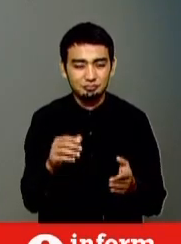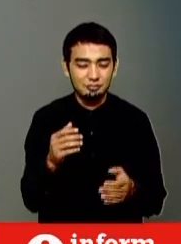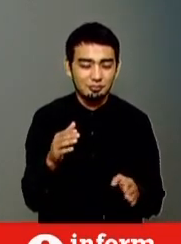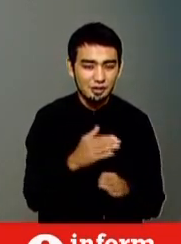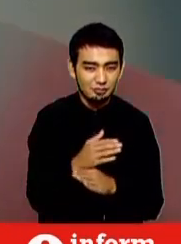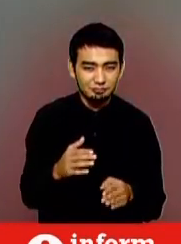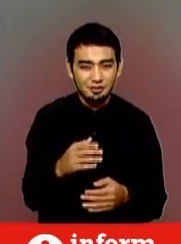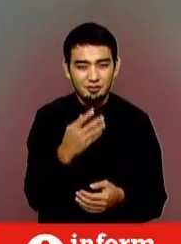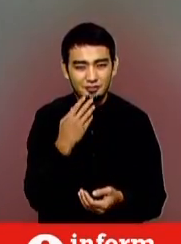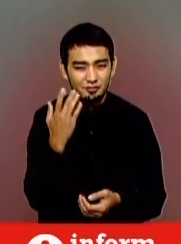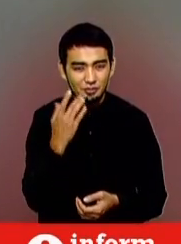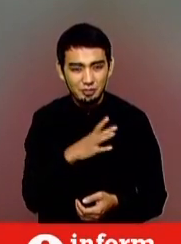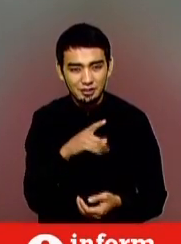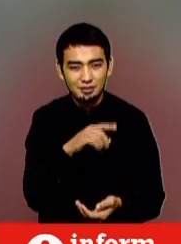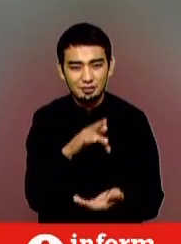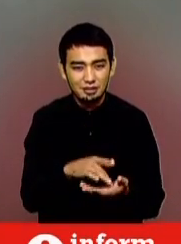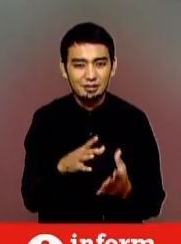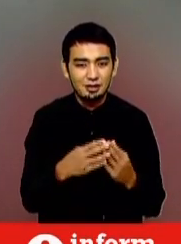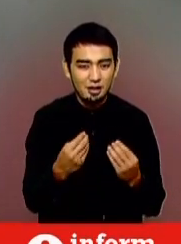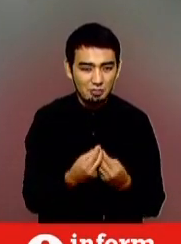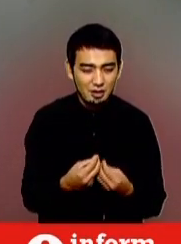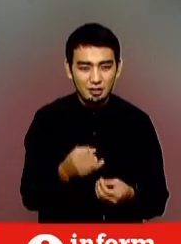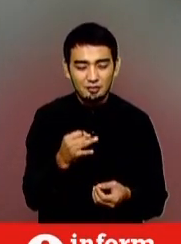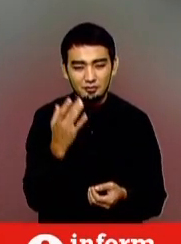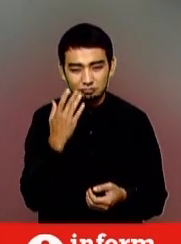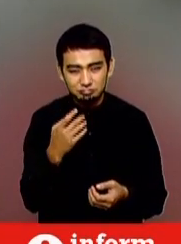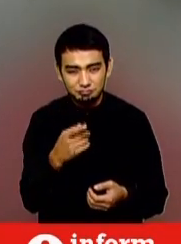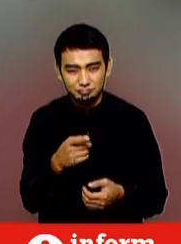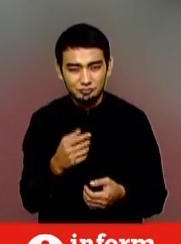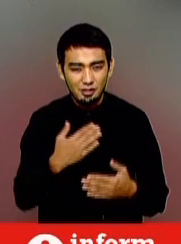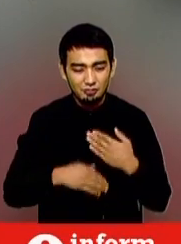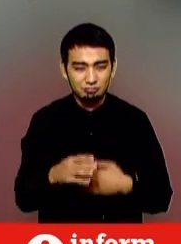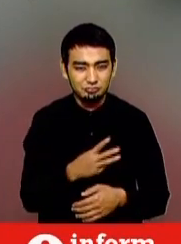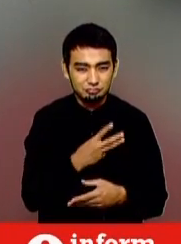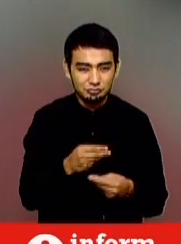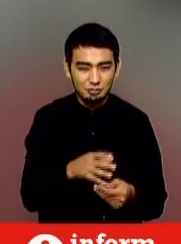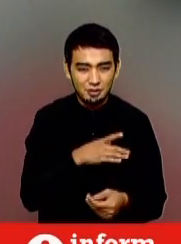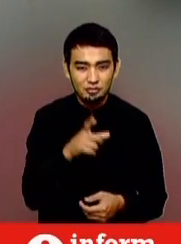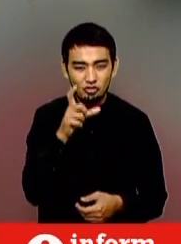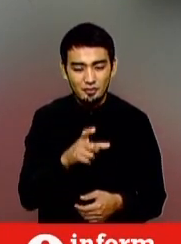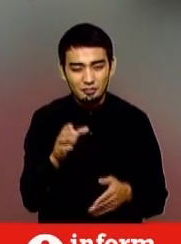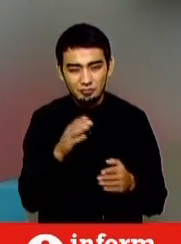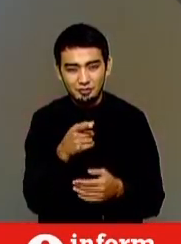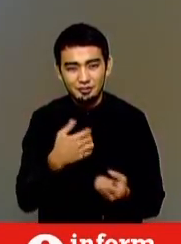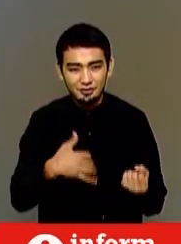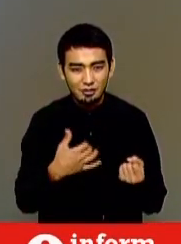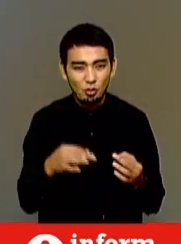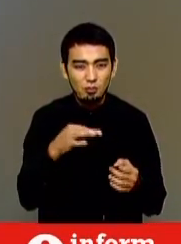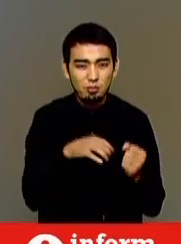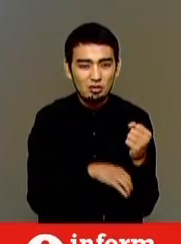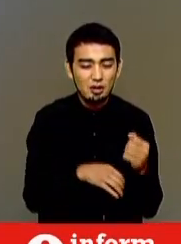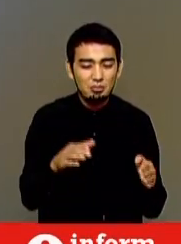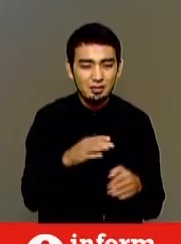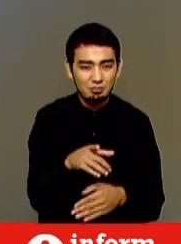айтып, өлеңін оқитын, ортасында, отбасында қуанышқа бөлеп жүретін асаба әрі ақын жігіттің бұл домбырамен айтқан соңғы әні